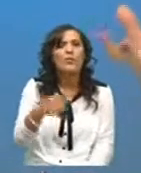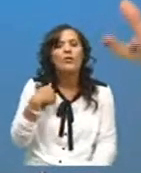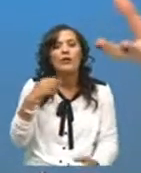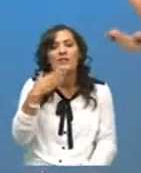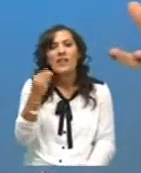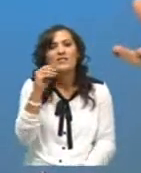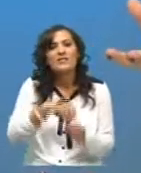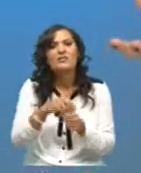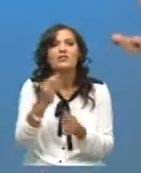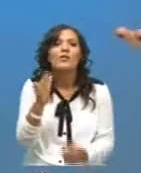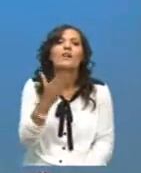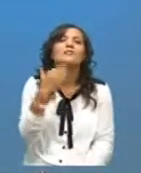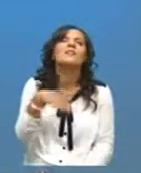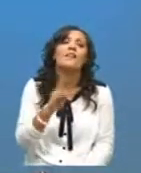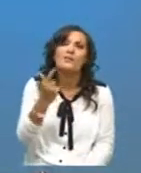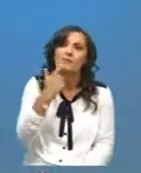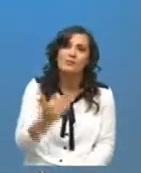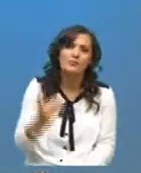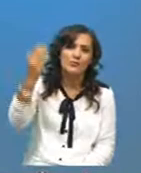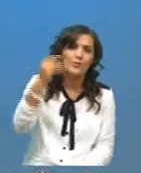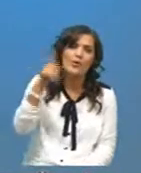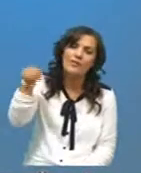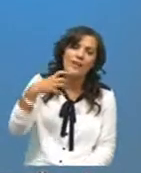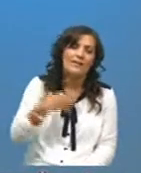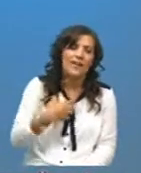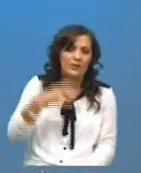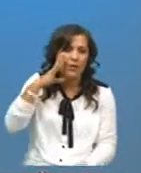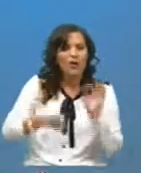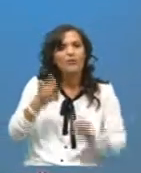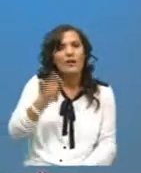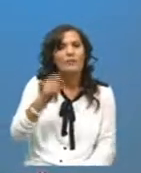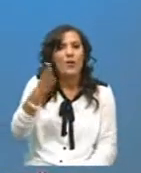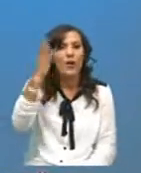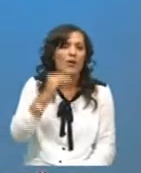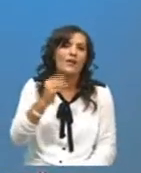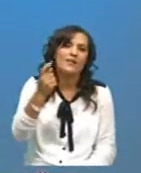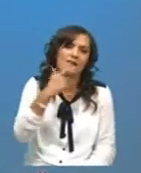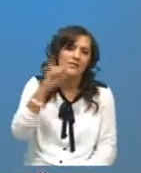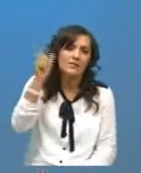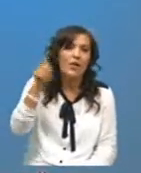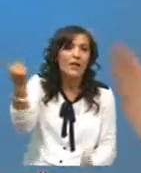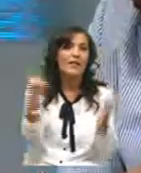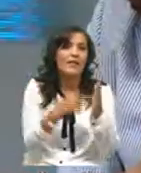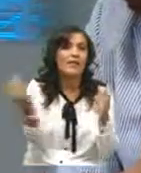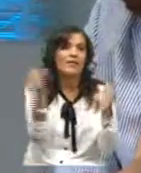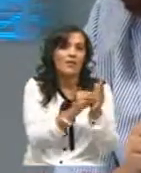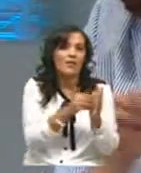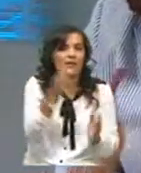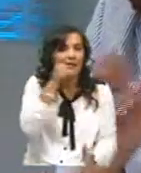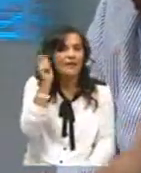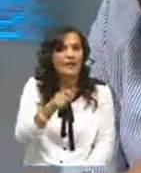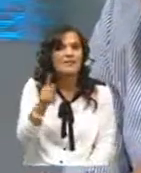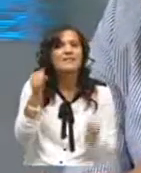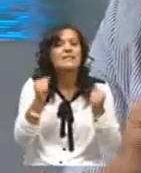gençler için çok da geçerli değil artık büyümüş olanlar için onları artık kendilerini kontrol etmeyi öğrendikleri yaşta da hedeflerini koyarken